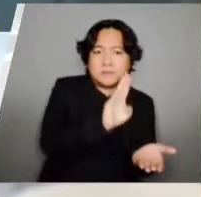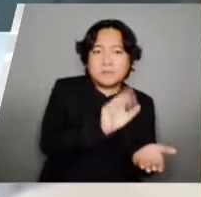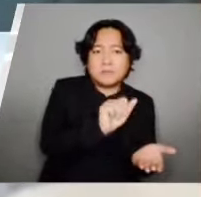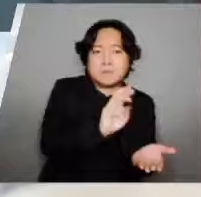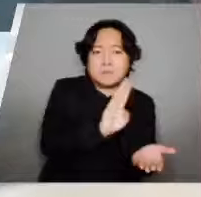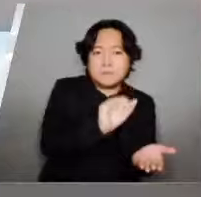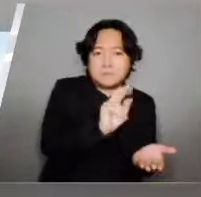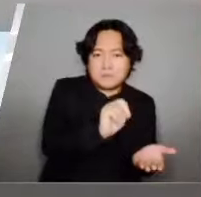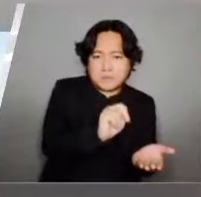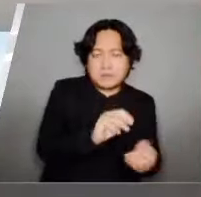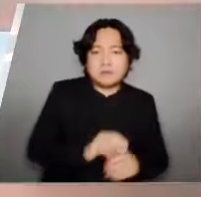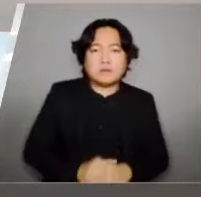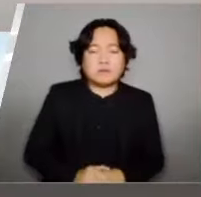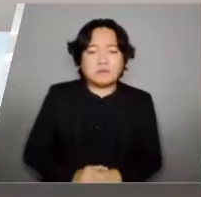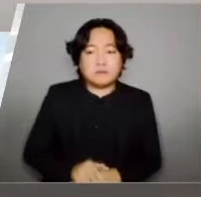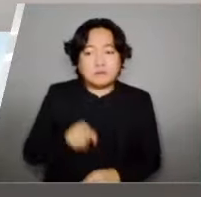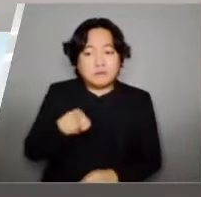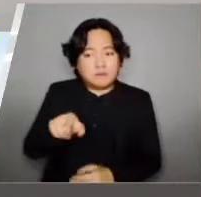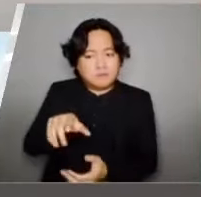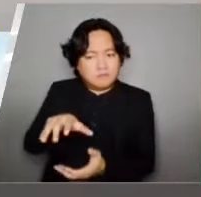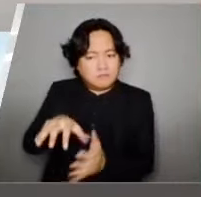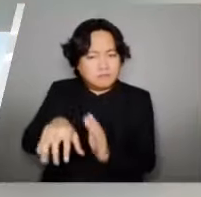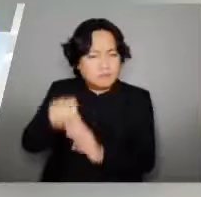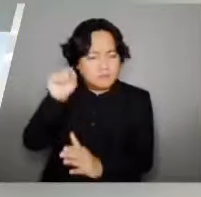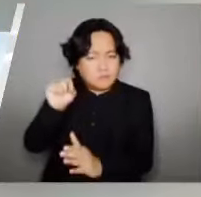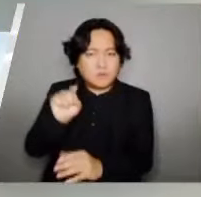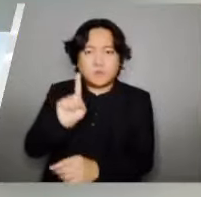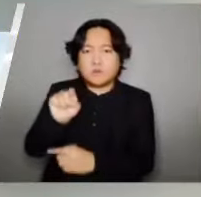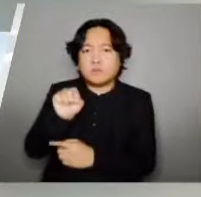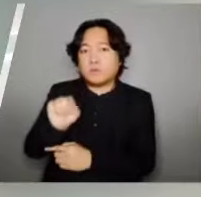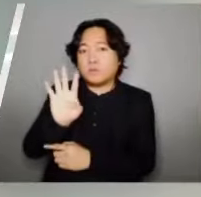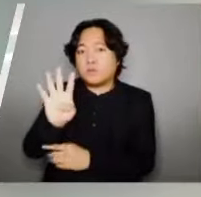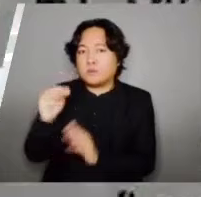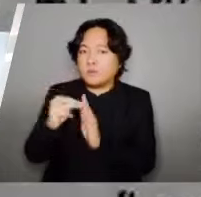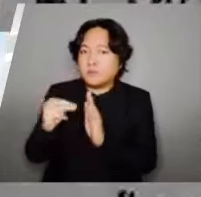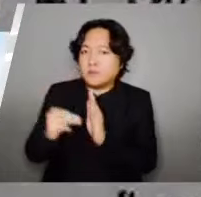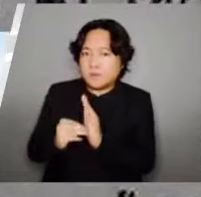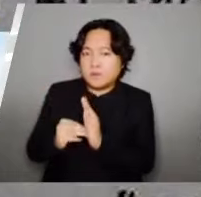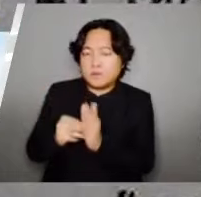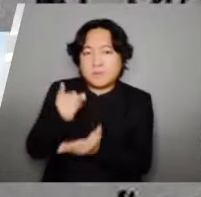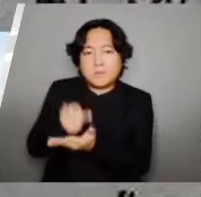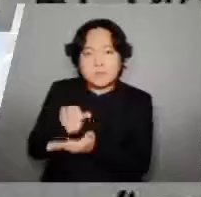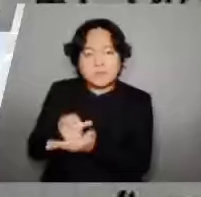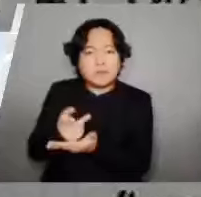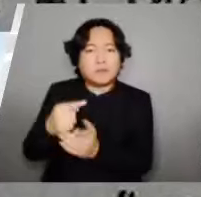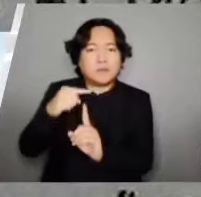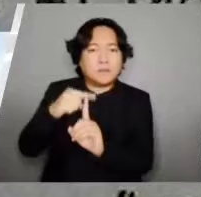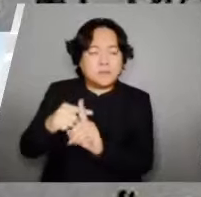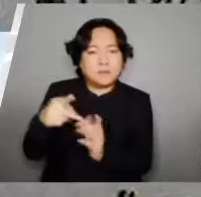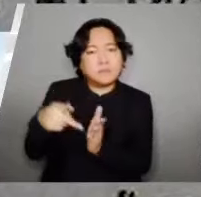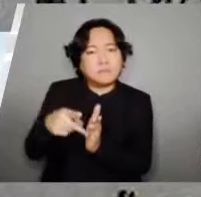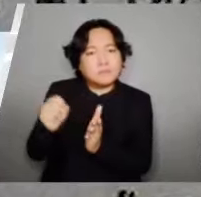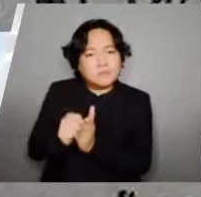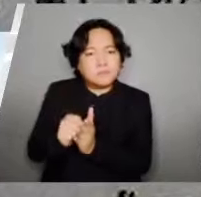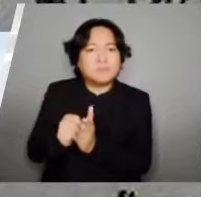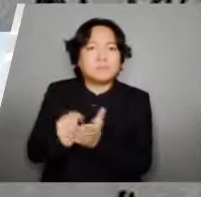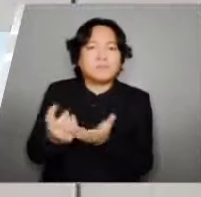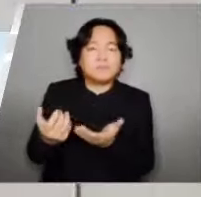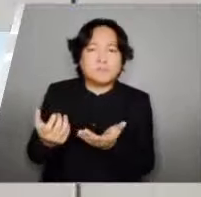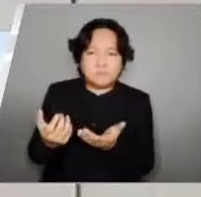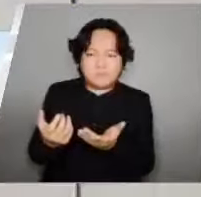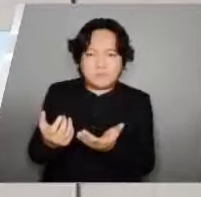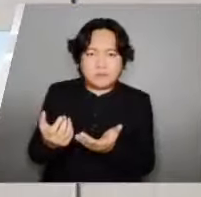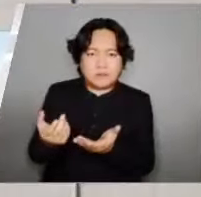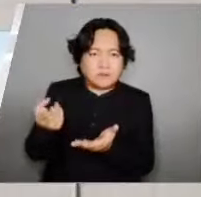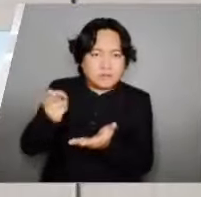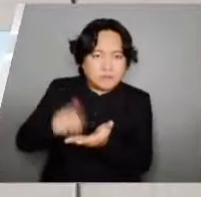Yang ang 1.4 million cash at mamahaling gamit, pati Chinese passport at Philippine birth certificate na late ding nairehistro tulad